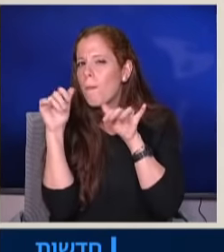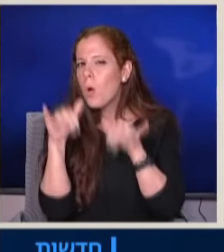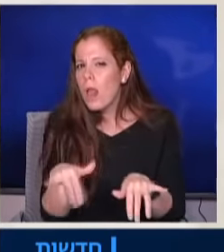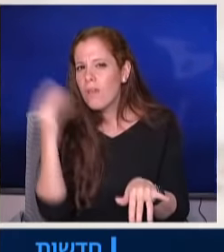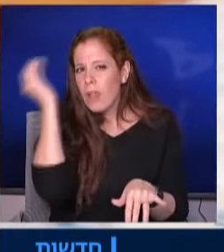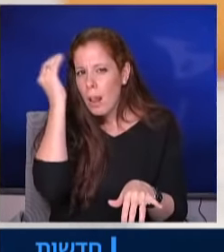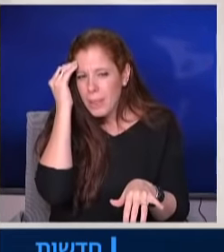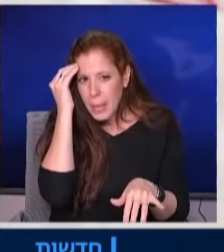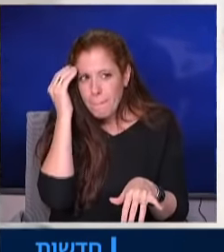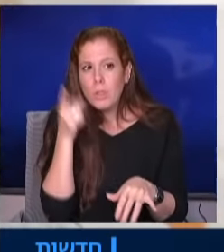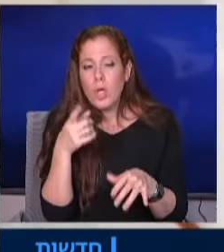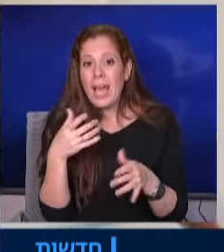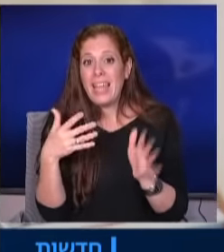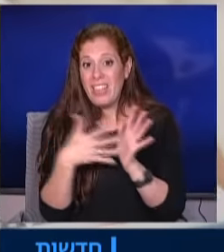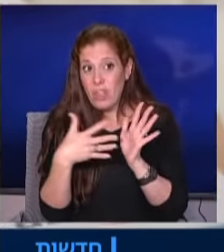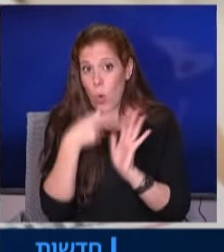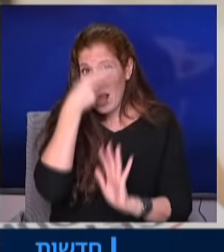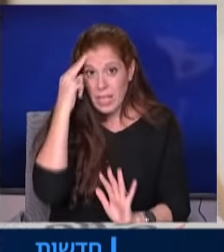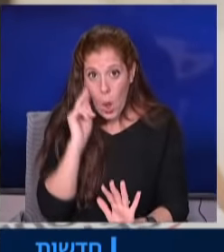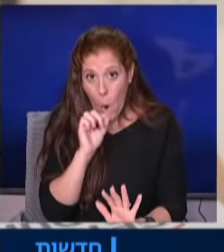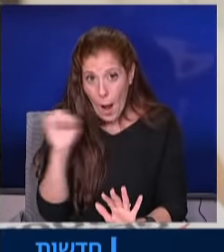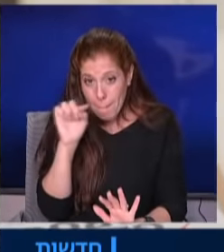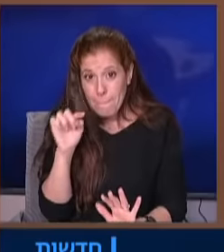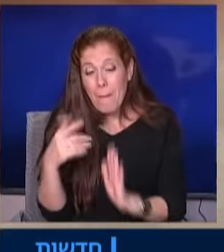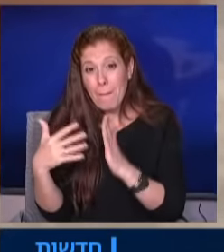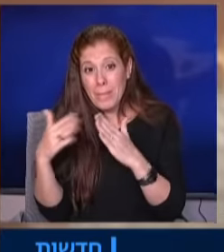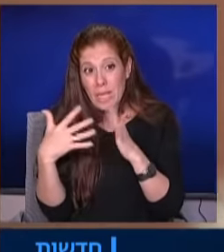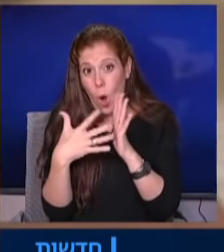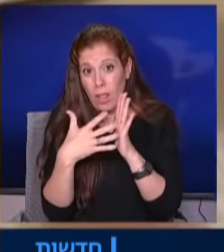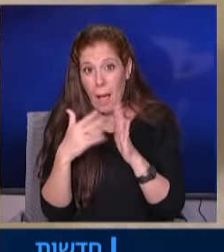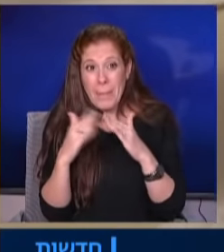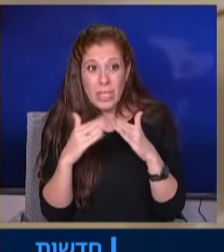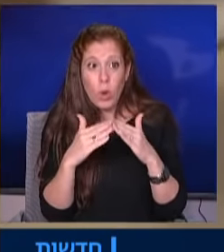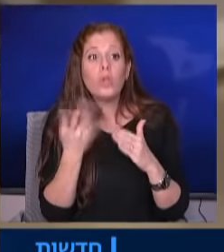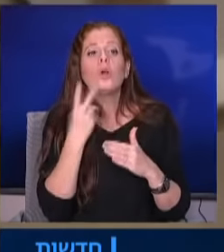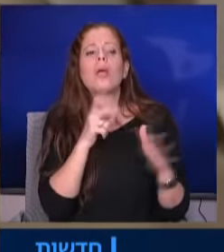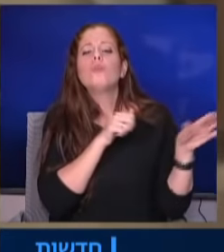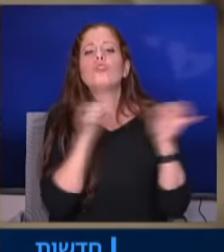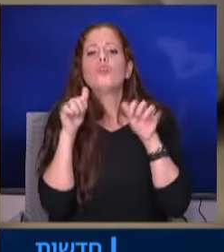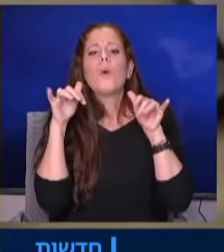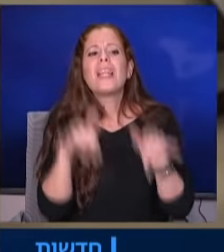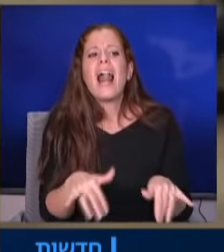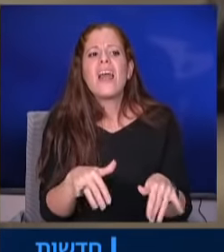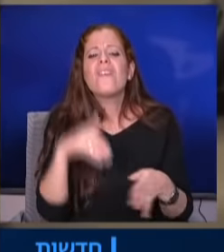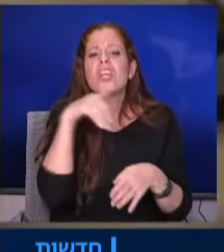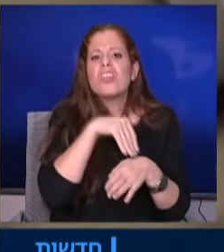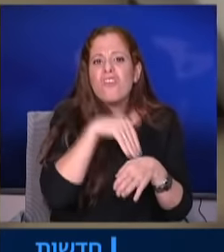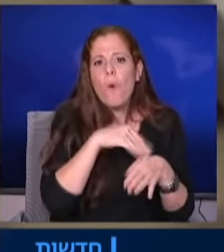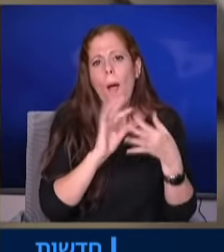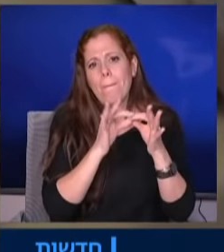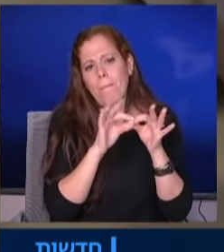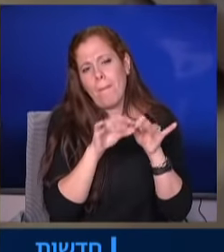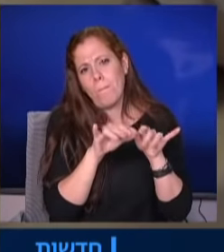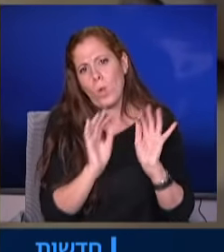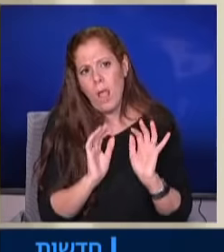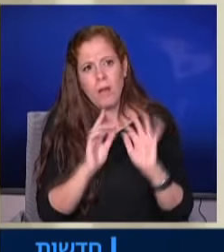תלמידים שנבדקו על ידי הוריהם בבדיקות הביתיות, קיבלנו למעלה מ-600,000 דיווחים אונליין בפורטל בצורה